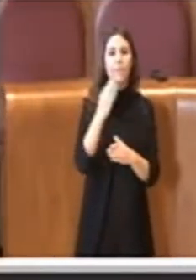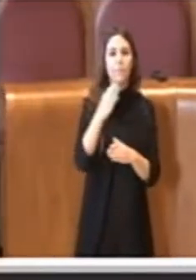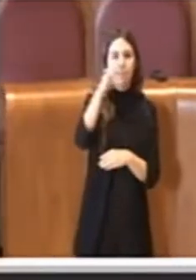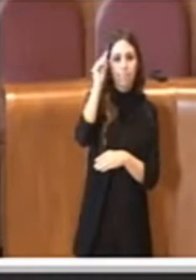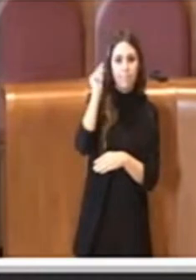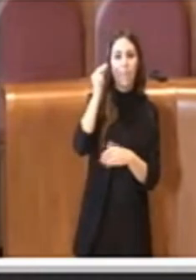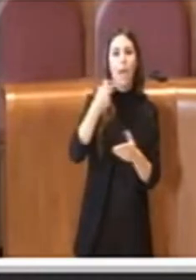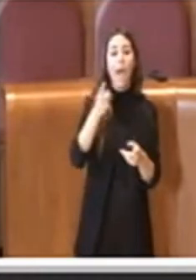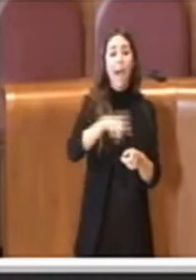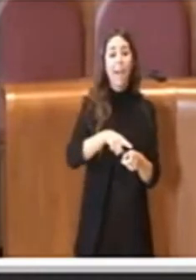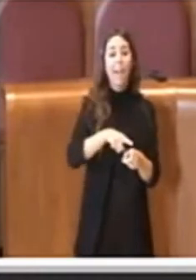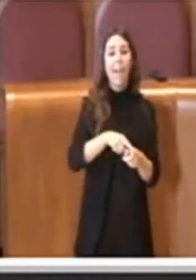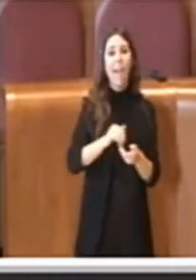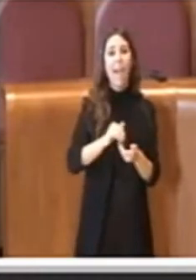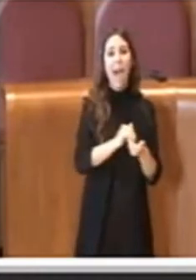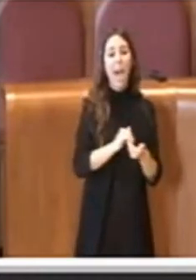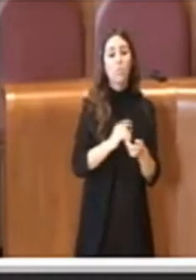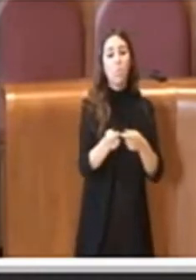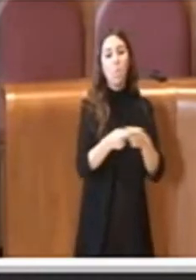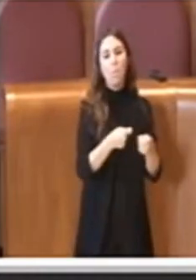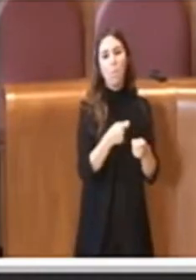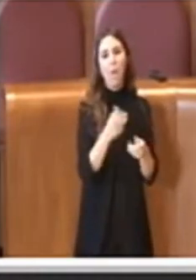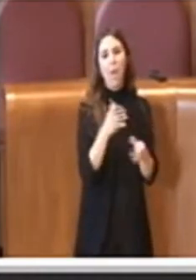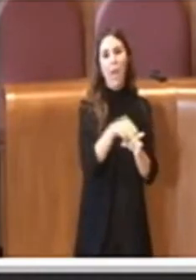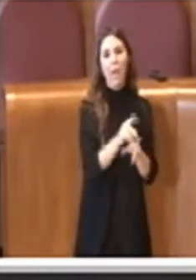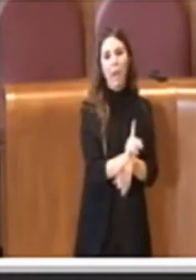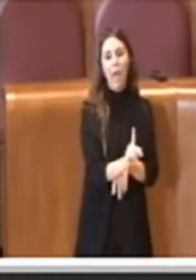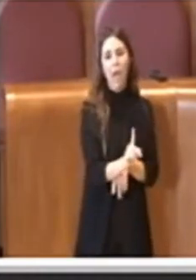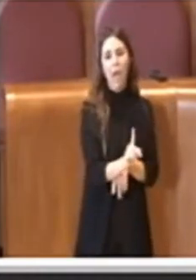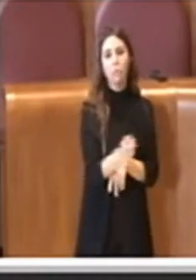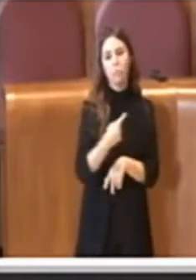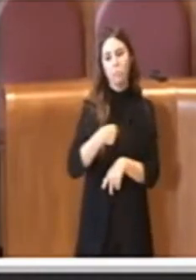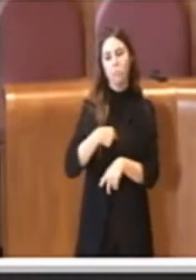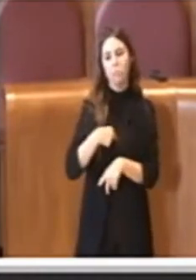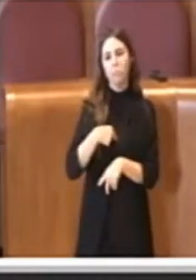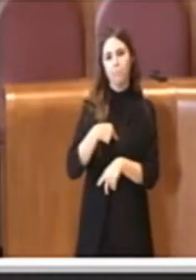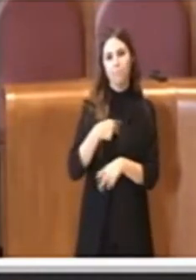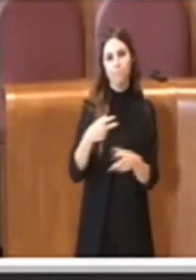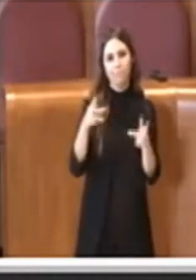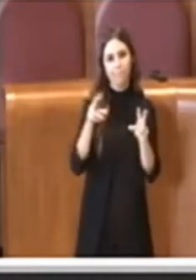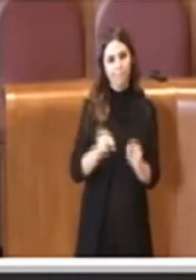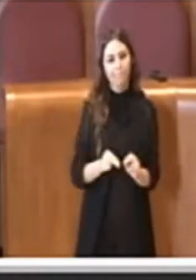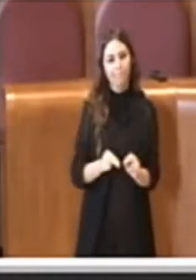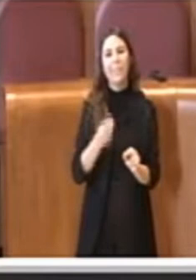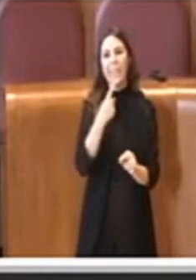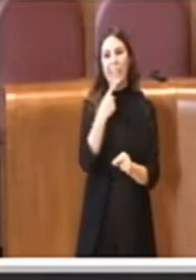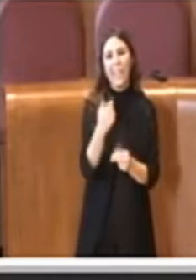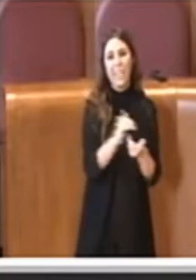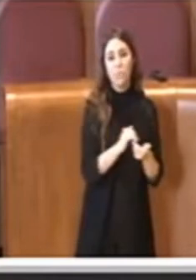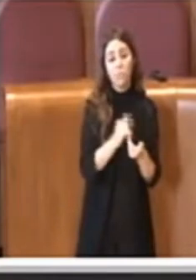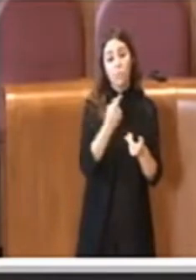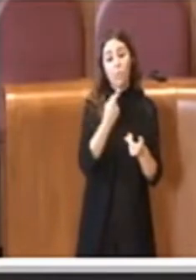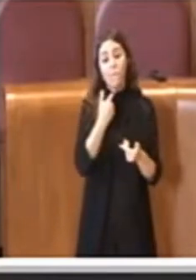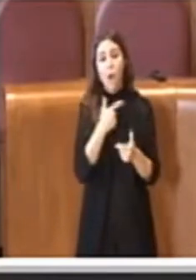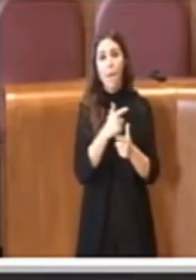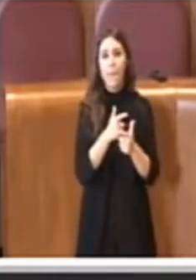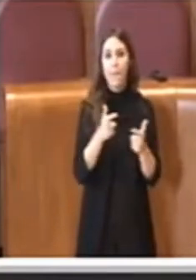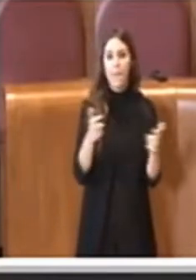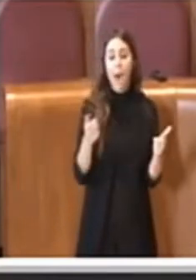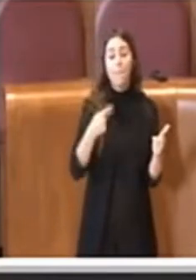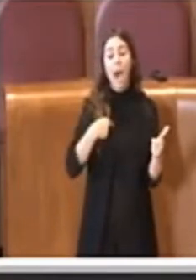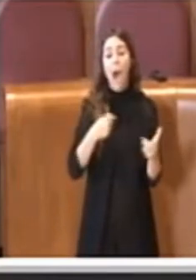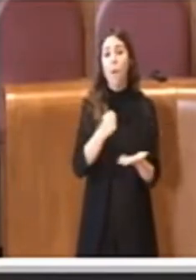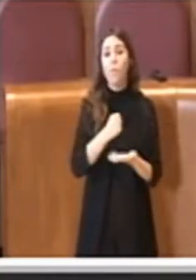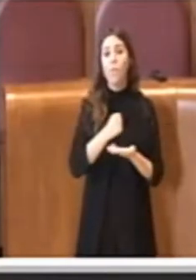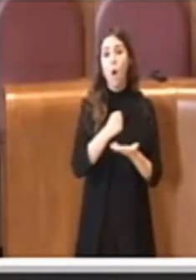alle associazioni non dei mercati. Ripeto, noi abbiamo sempre detto alle associazioni che avremmo voluto estenderlo, ma che non avevamo i